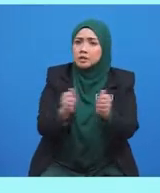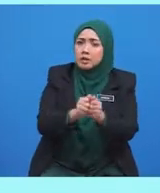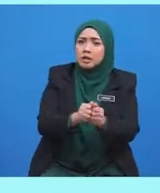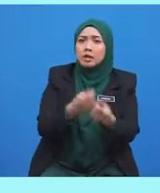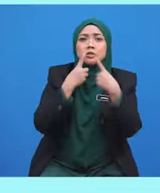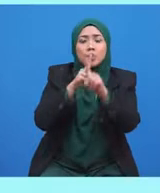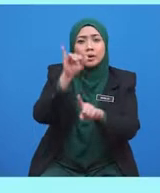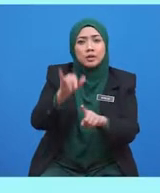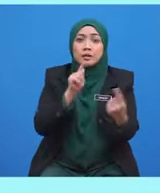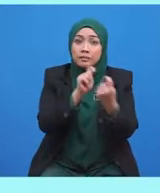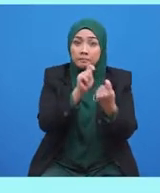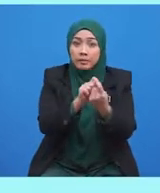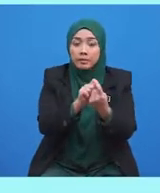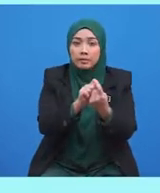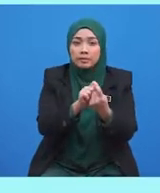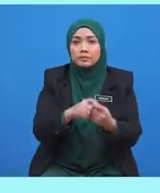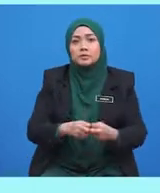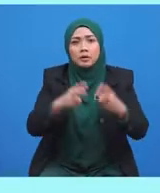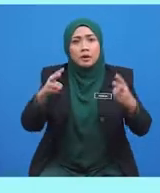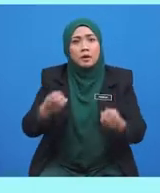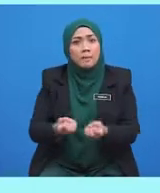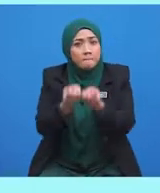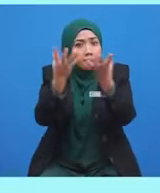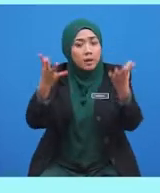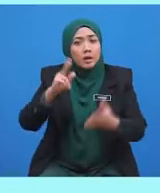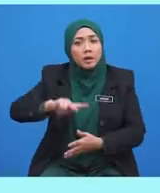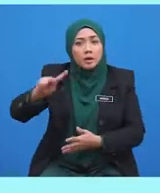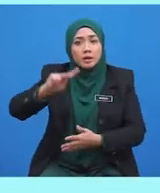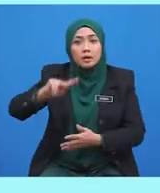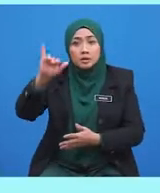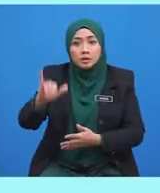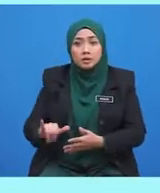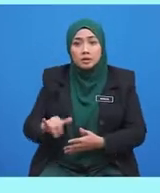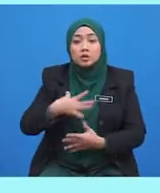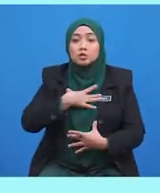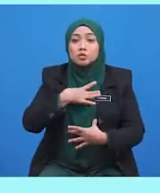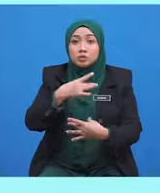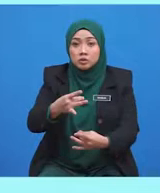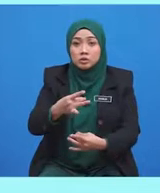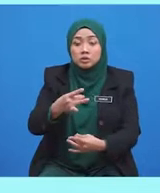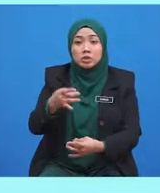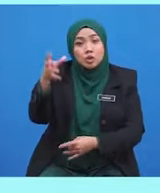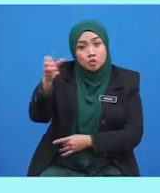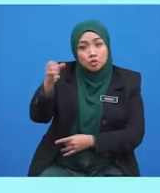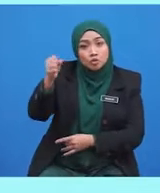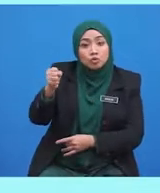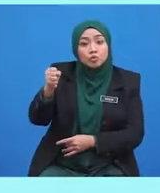Paling ramai kanak-kanak suka susu berperisa. Ha, sila